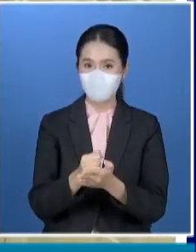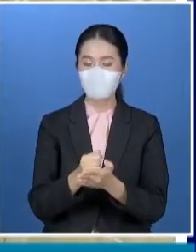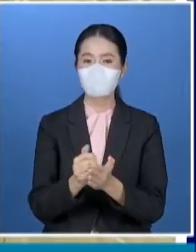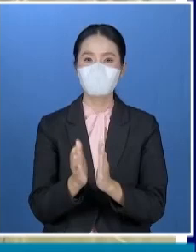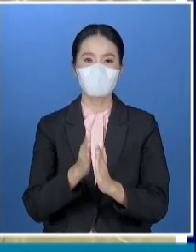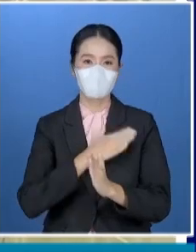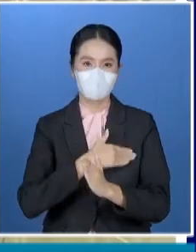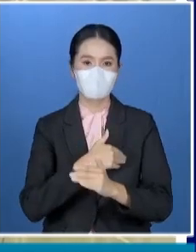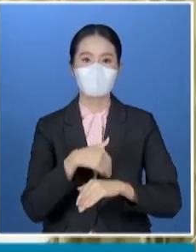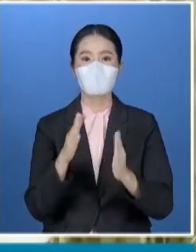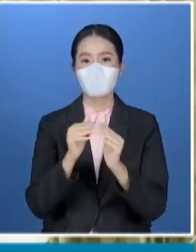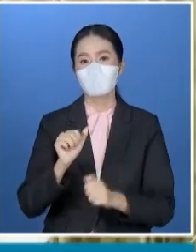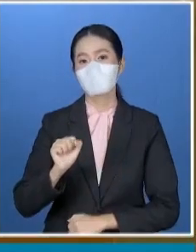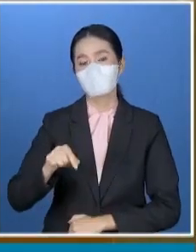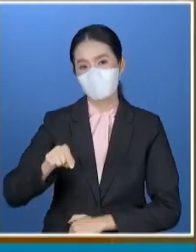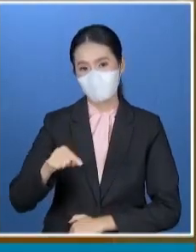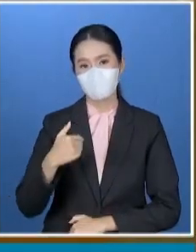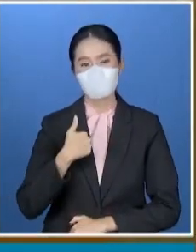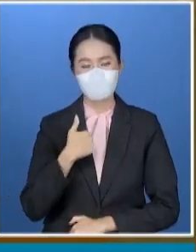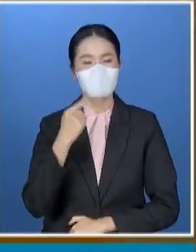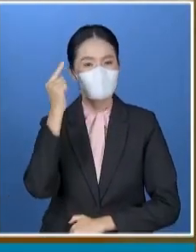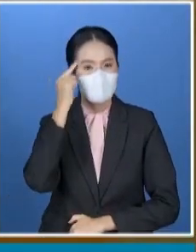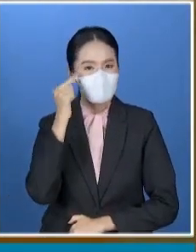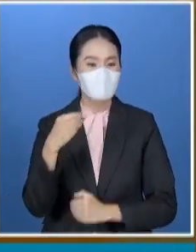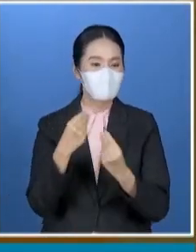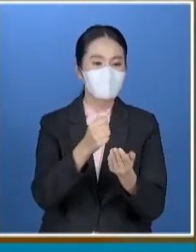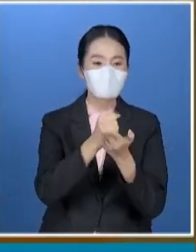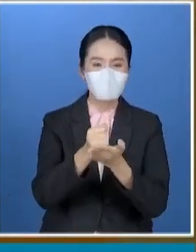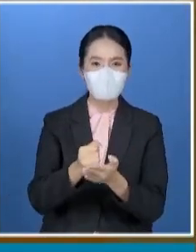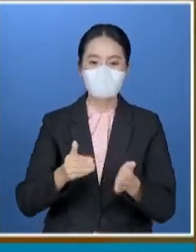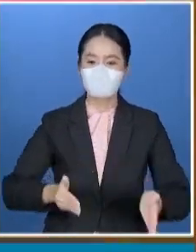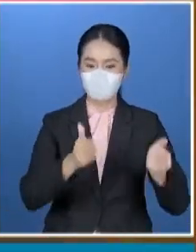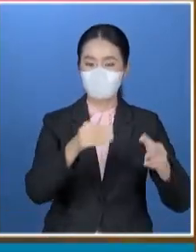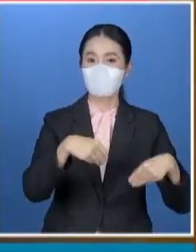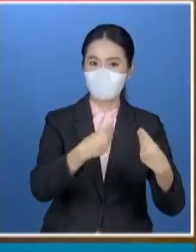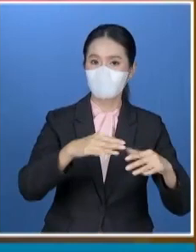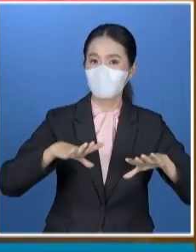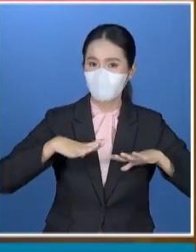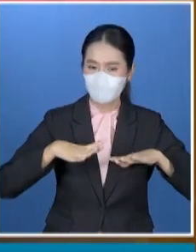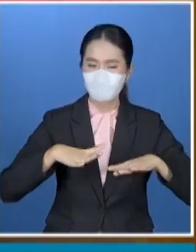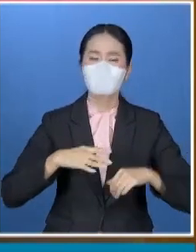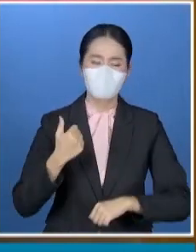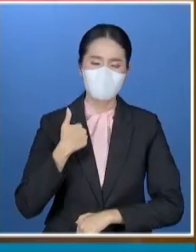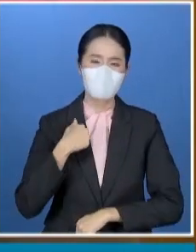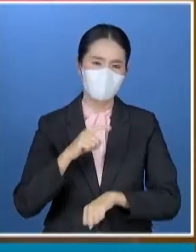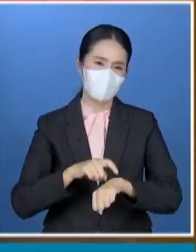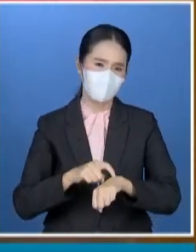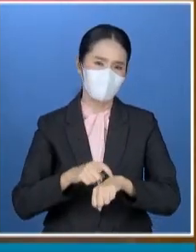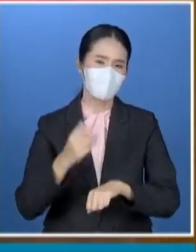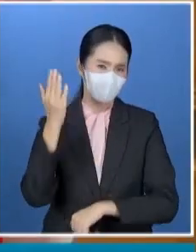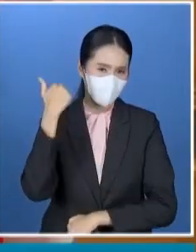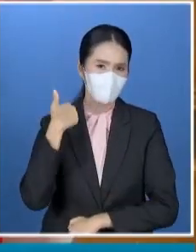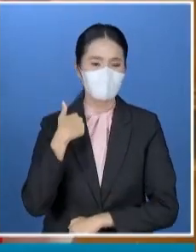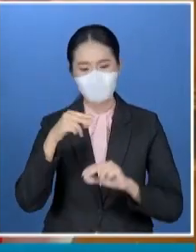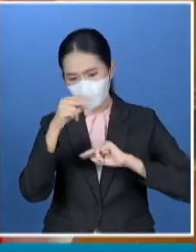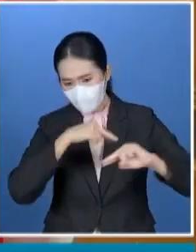าสวัดบางสะพานนี่เองก็บอกว่าแนวทางจริงๆวัดเนี่ยให้ความช่วยเหลือเรื่องของตึกในการพักอาศัยเนี่ยมาสักระยะหนึ่งแล้วแต่ว่าเรื่องของ